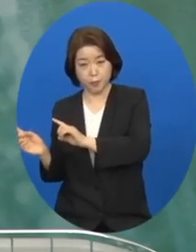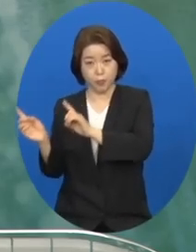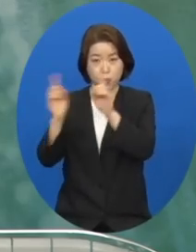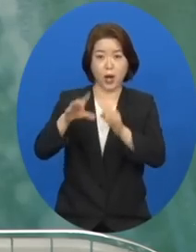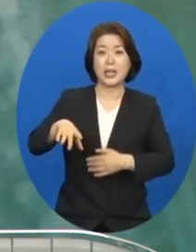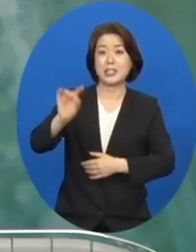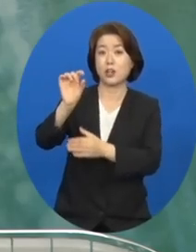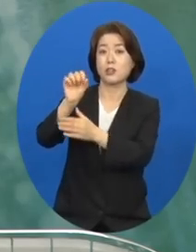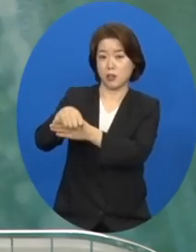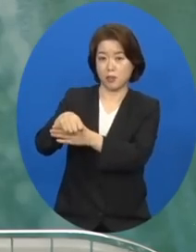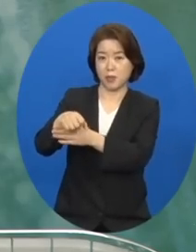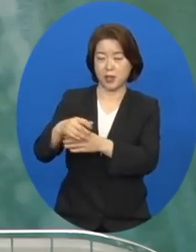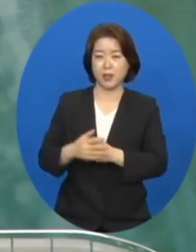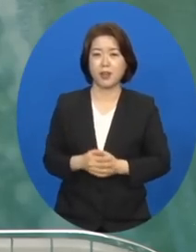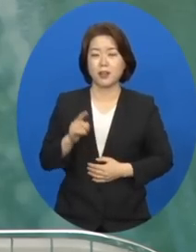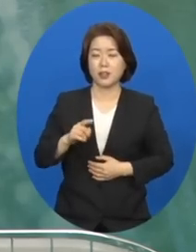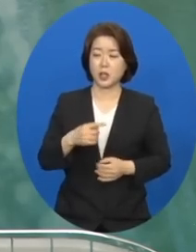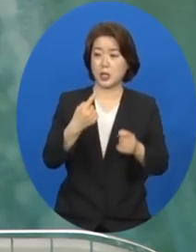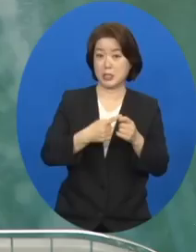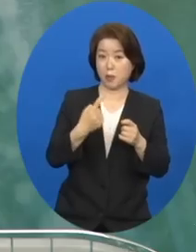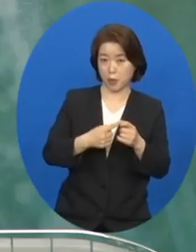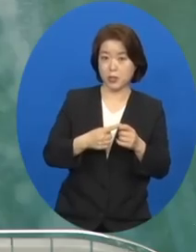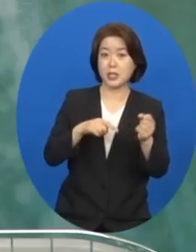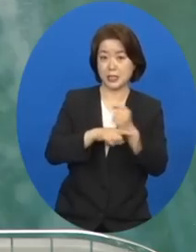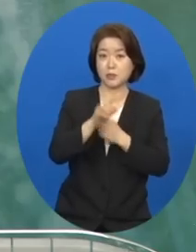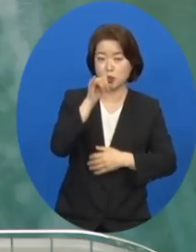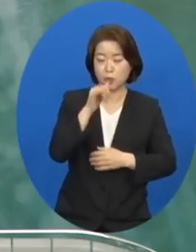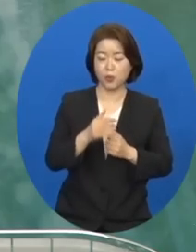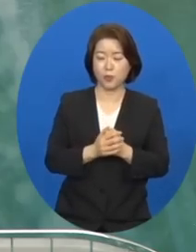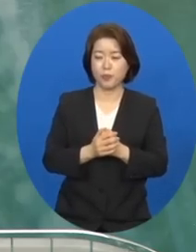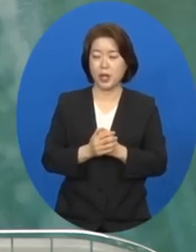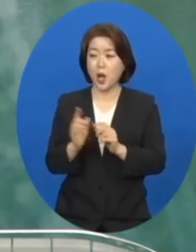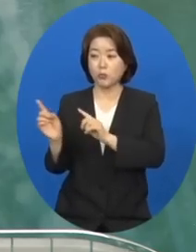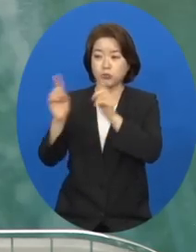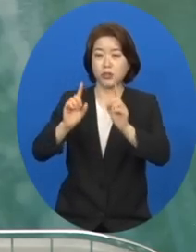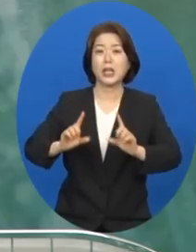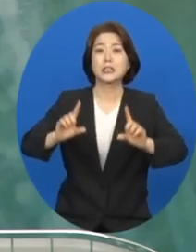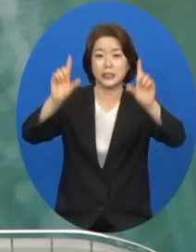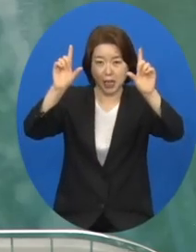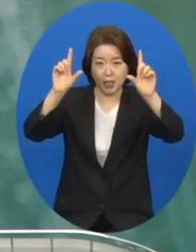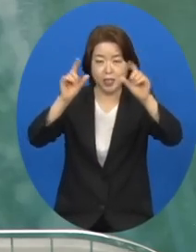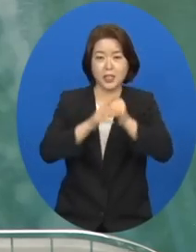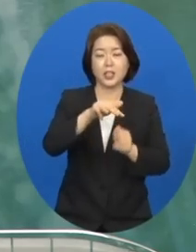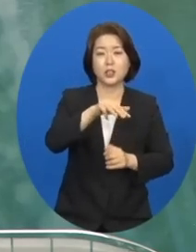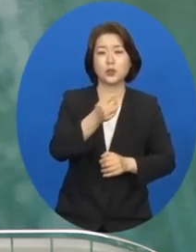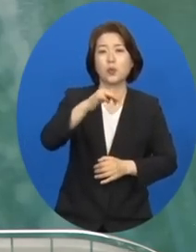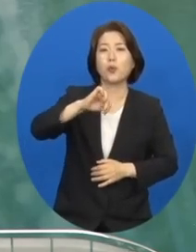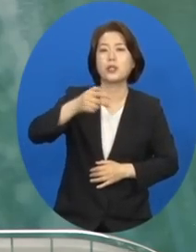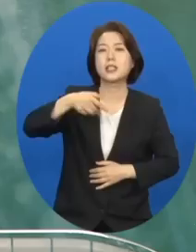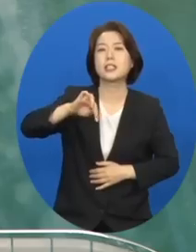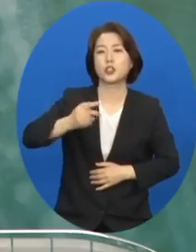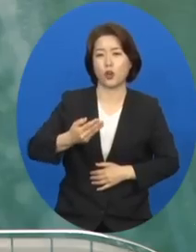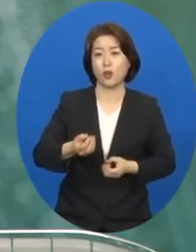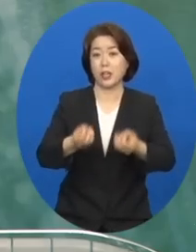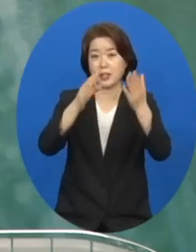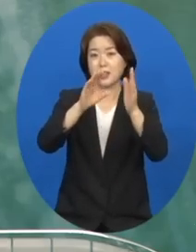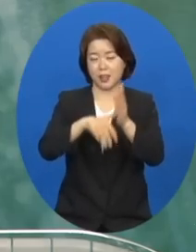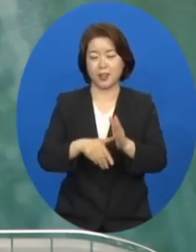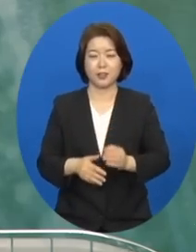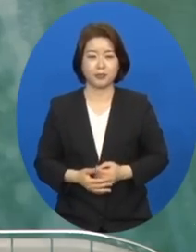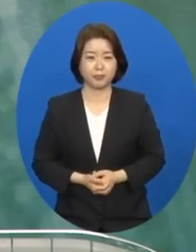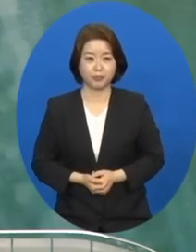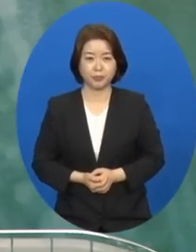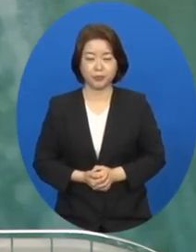번째 부활의 이미 기도하지만 부활하신 날이 초 실 저리 라는 의미도 있습니다 그래서 고린도전서 15장